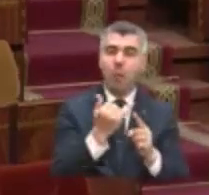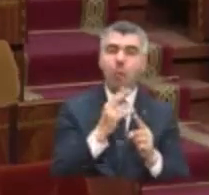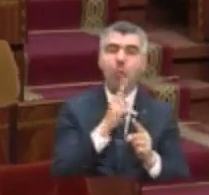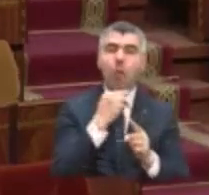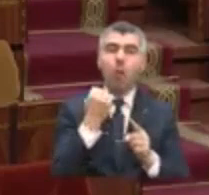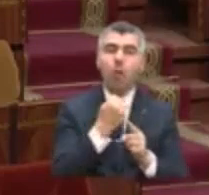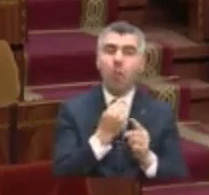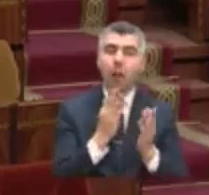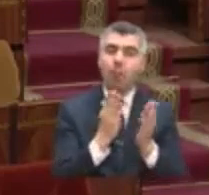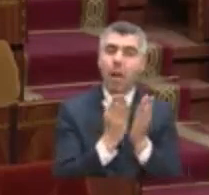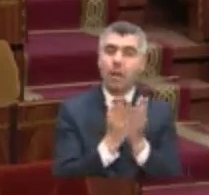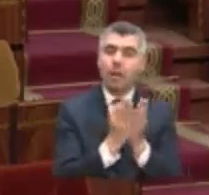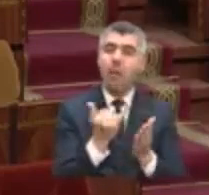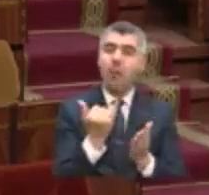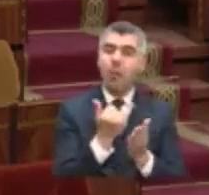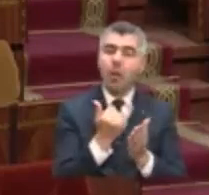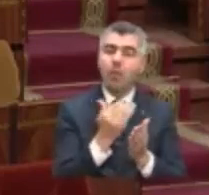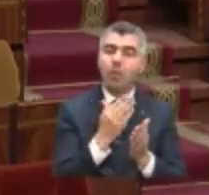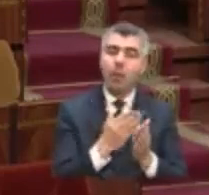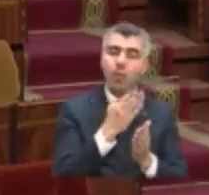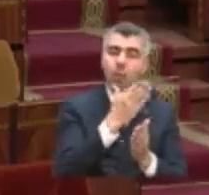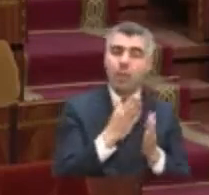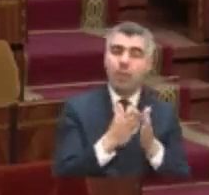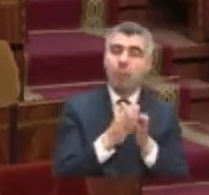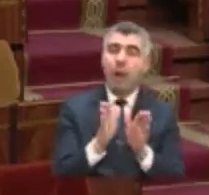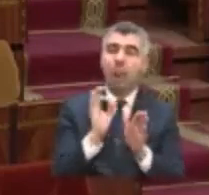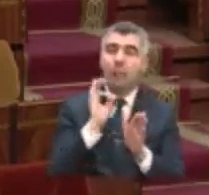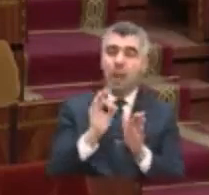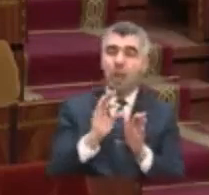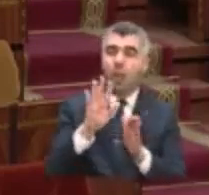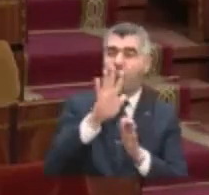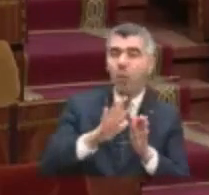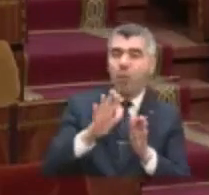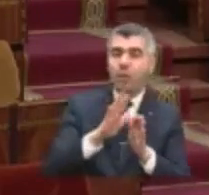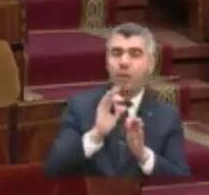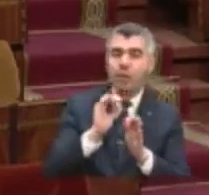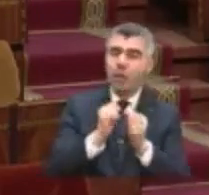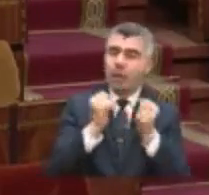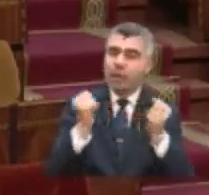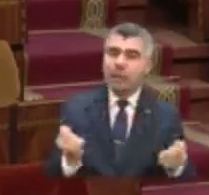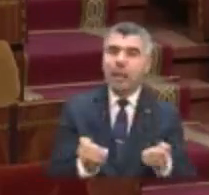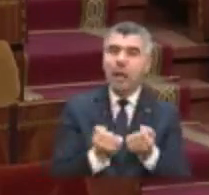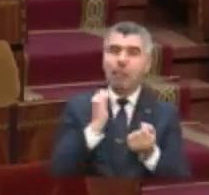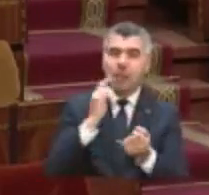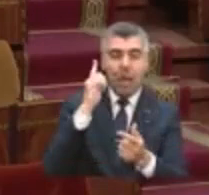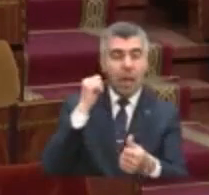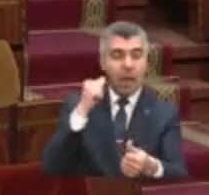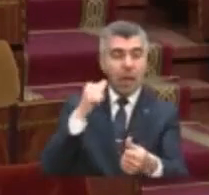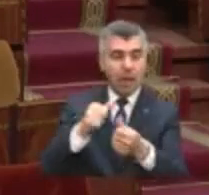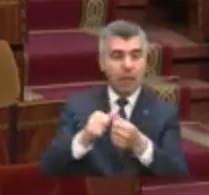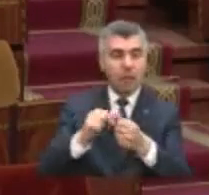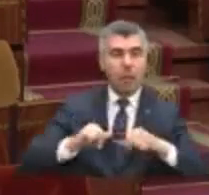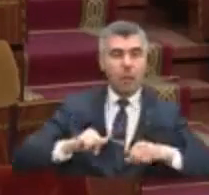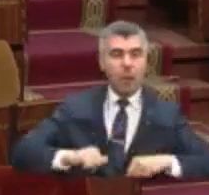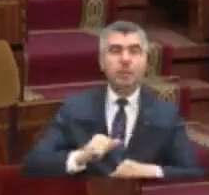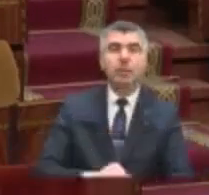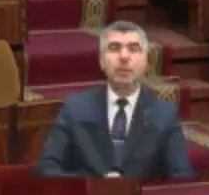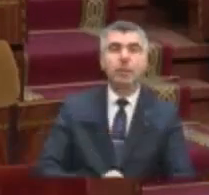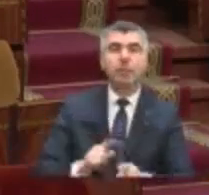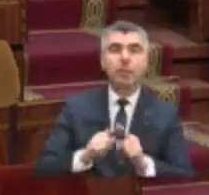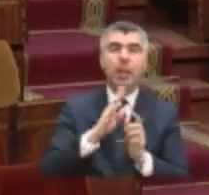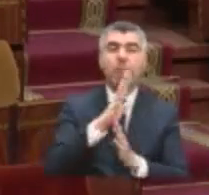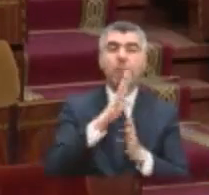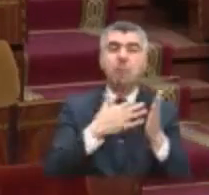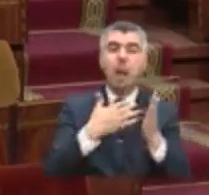العمومية، لأنه هو الباب الوحيد والكبير نحو التنمية. والتذكير السيد الوزير أن